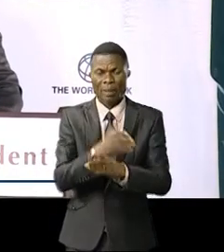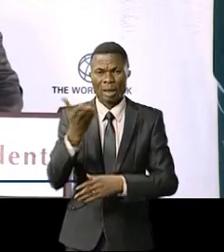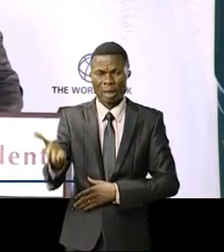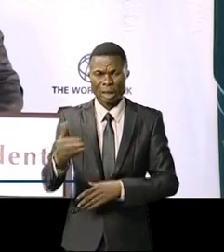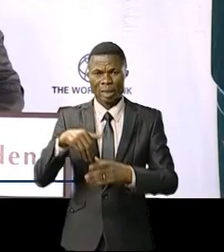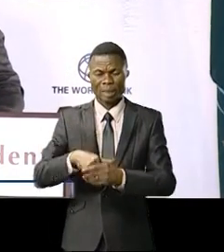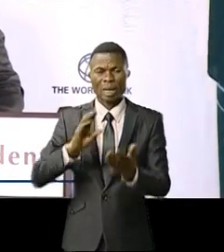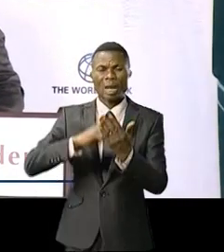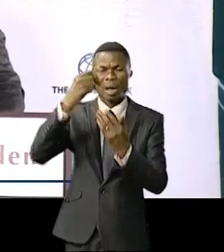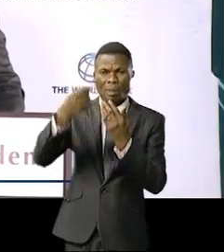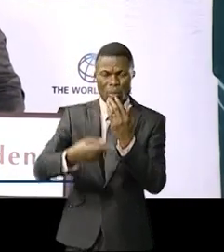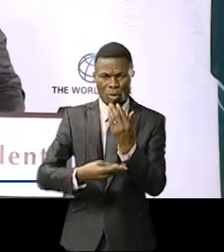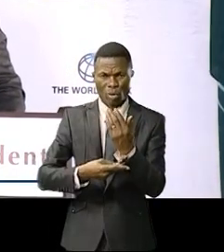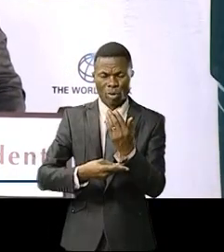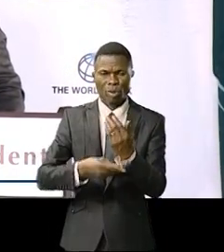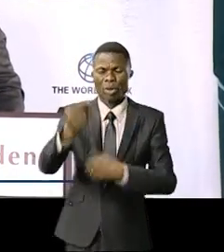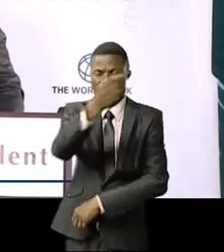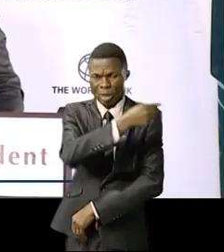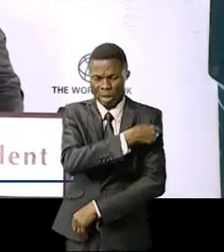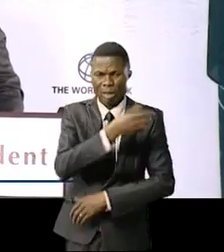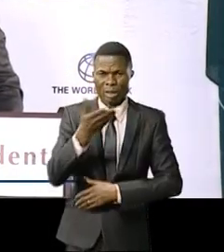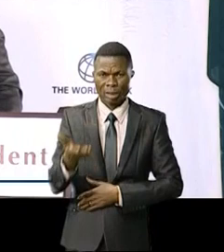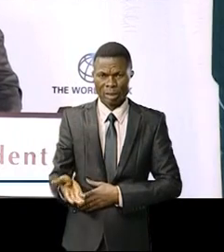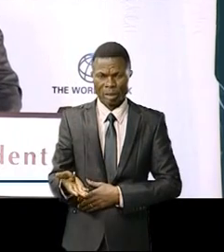notre calendrier vaccinal.